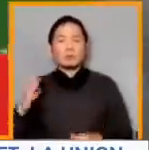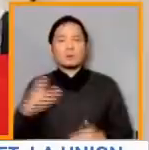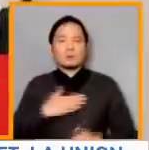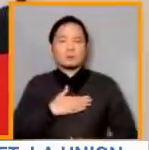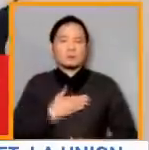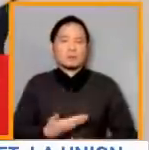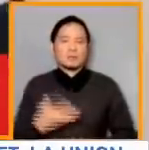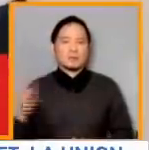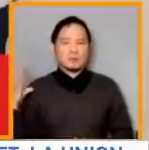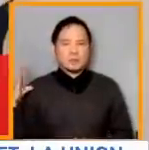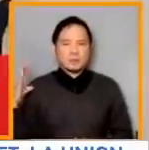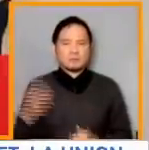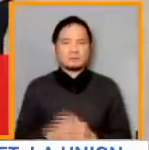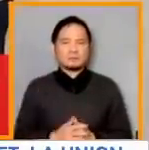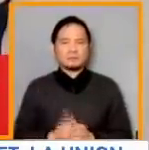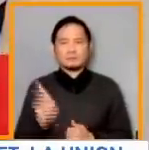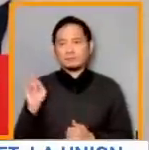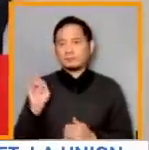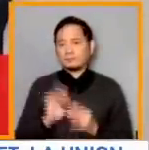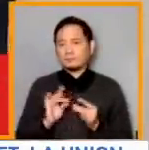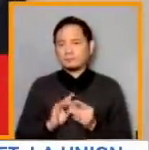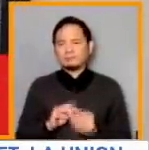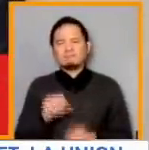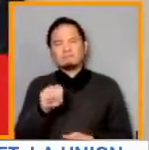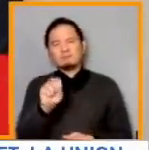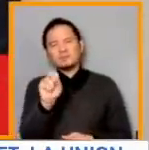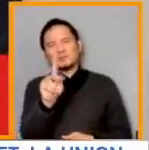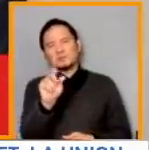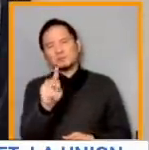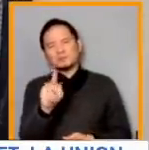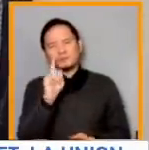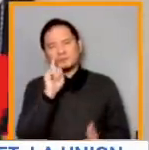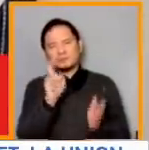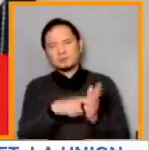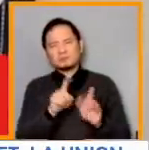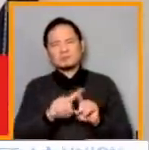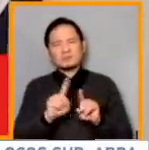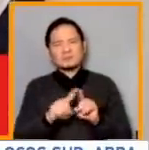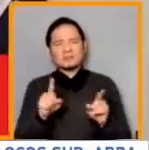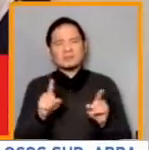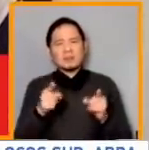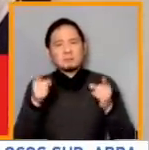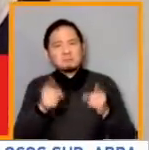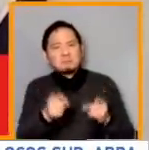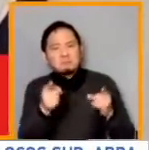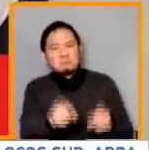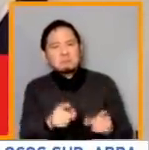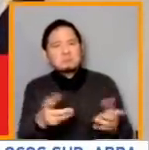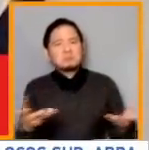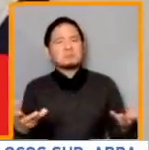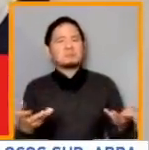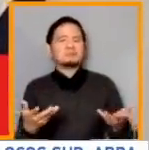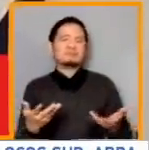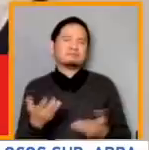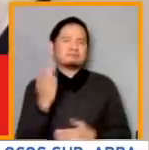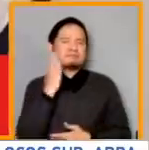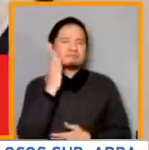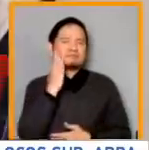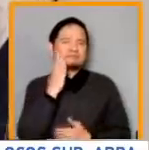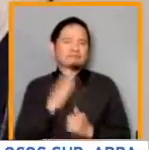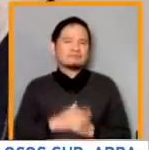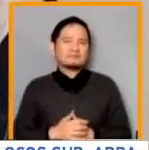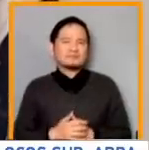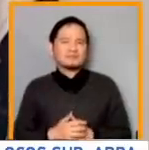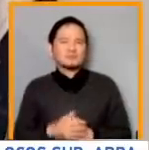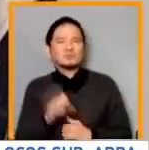po kasi naiintindihan naman po yung mga changes ngayon sa society natin. So okay lang, maaantay